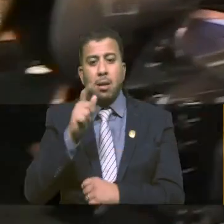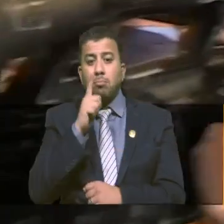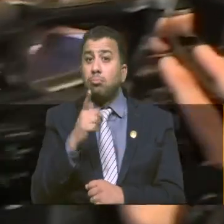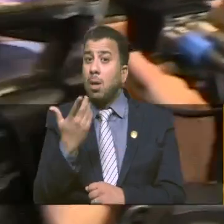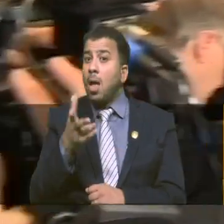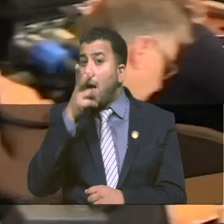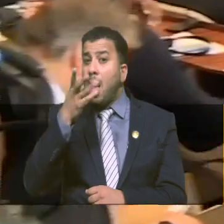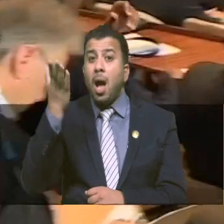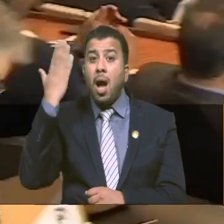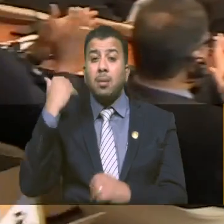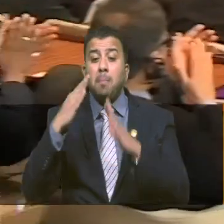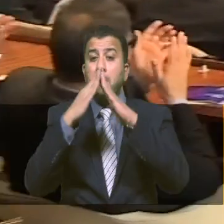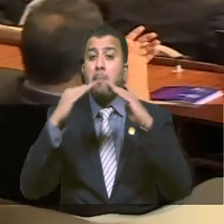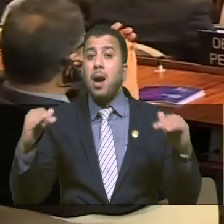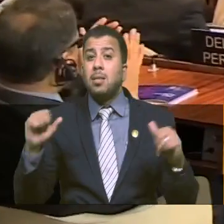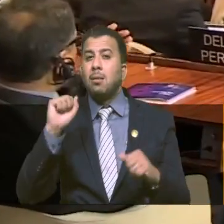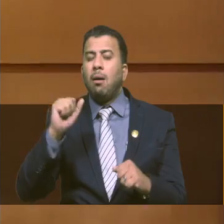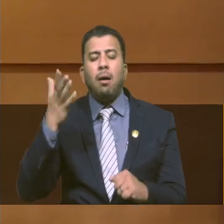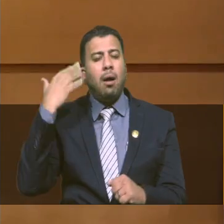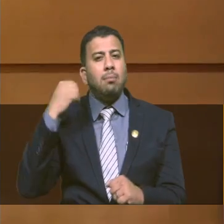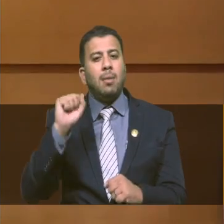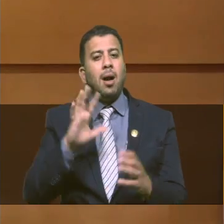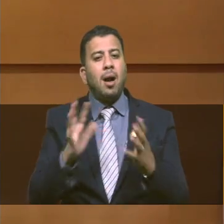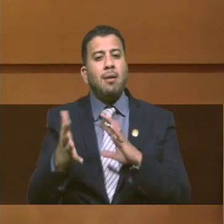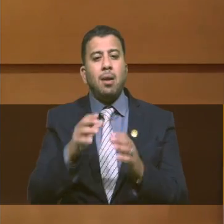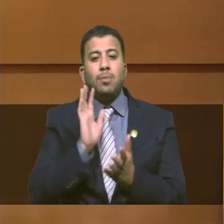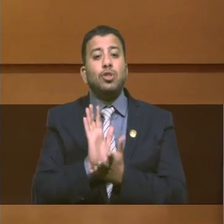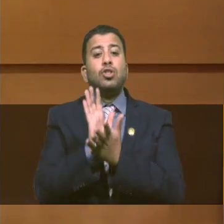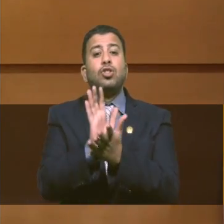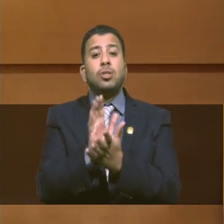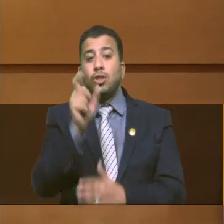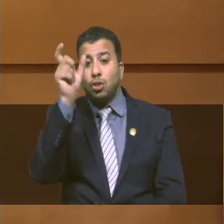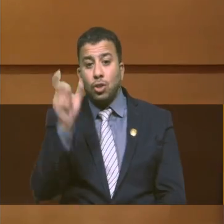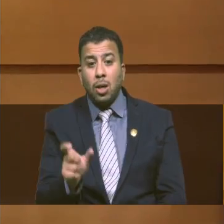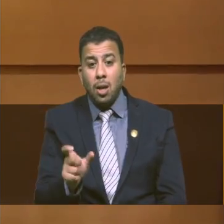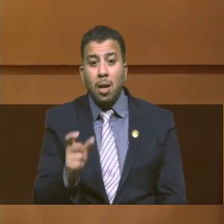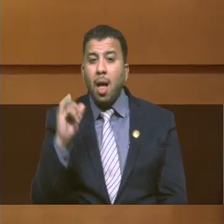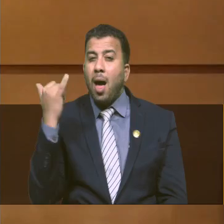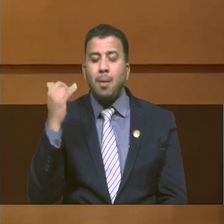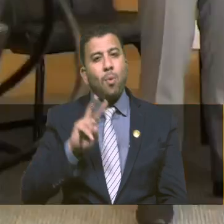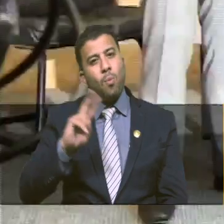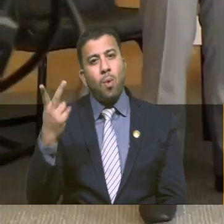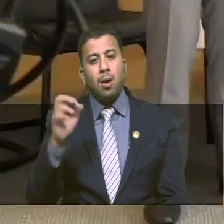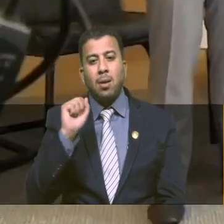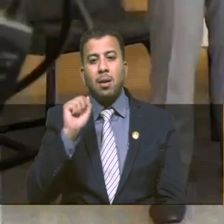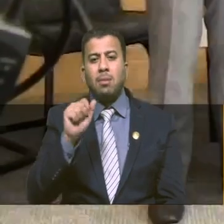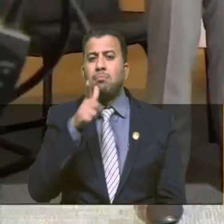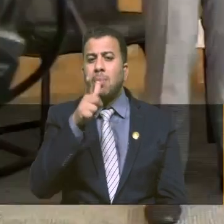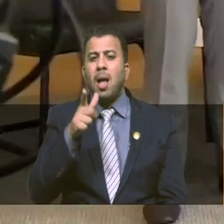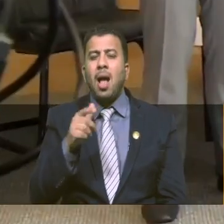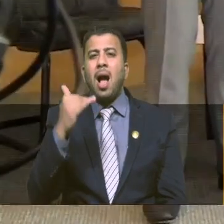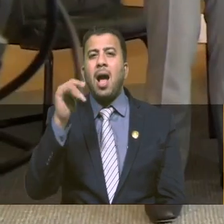يبرز الحضارة المصرية وعمقها، كما منحت الجائزة لشخصية غير عربية وهو فوزي